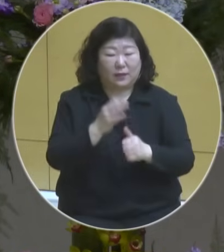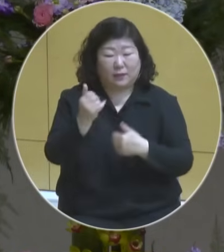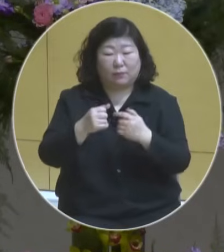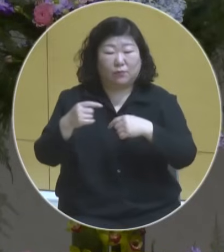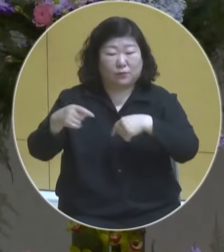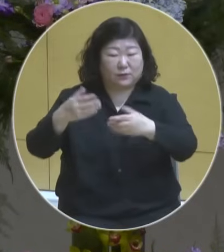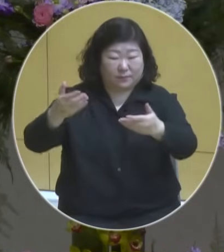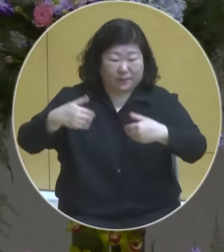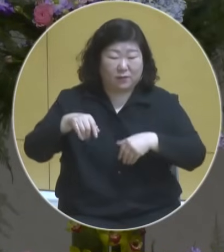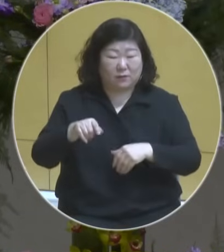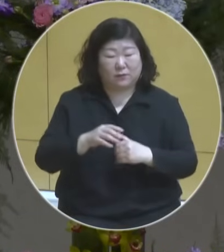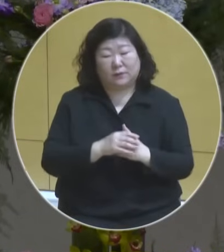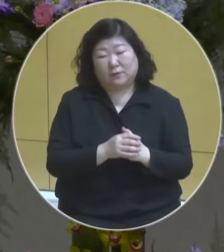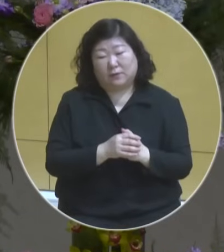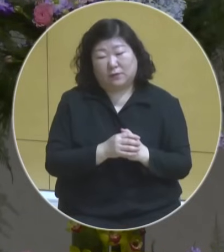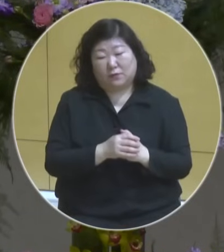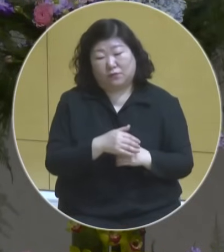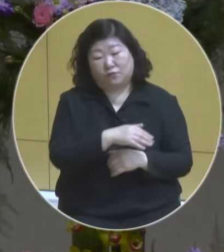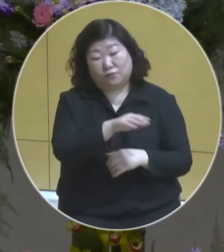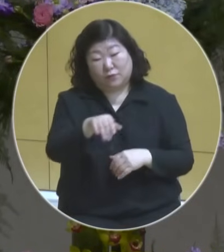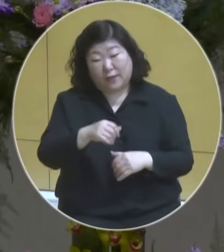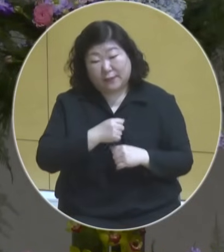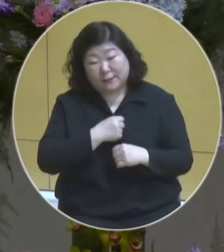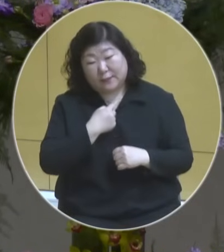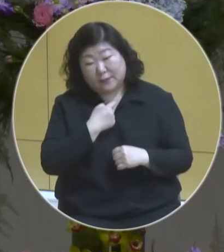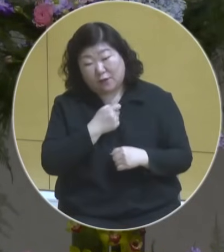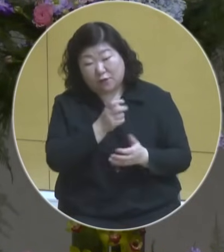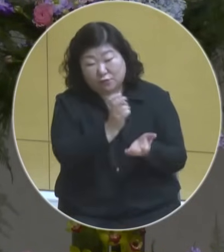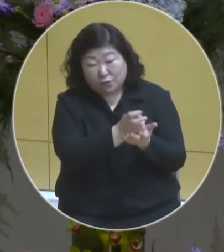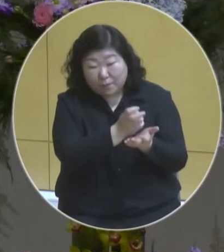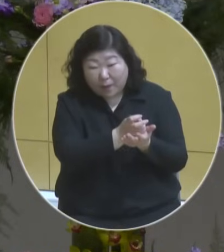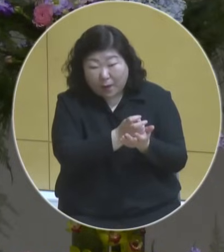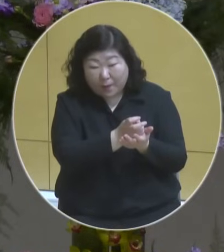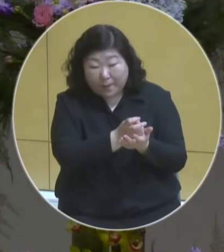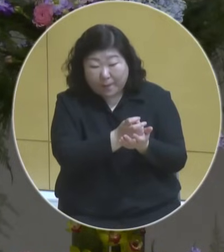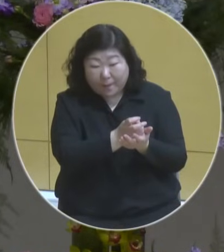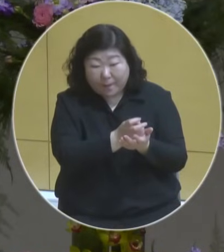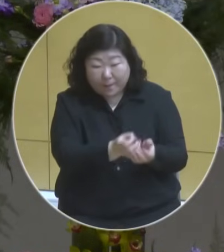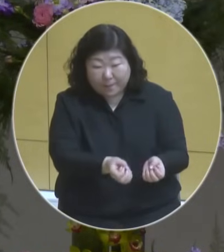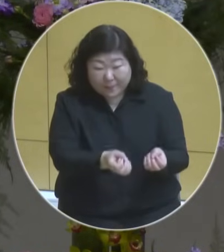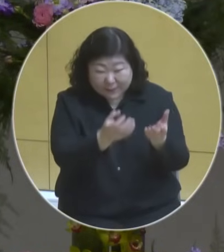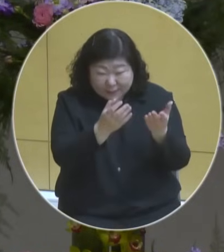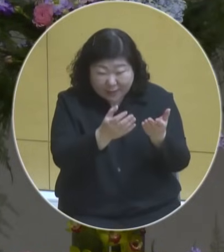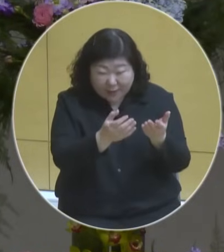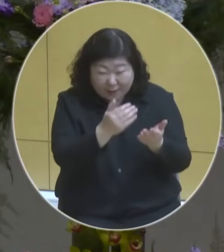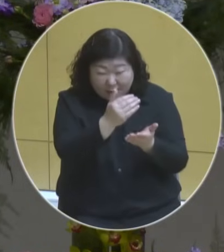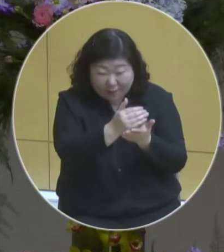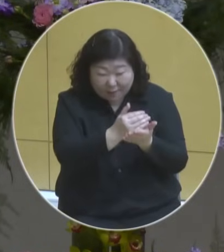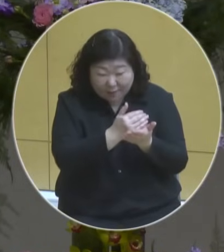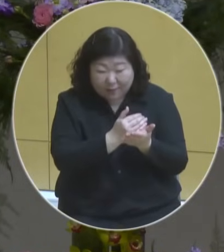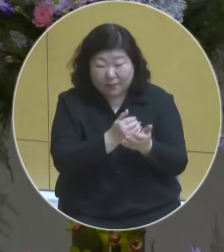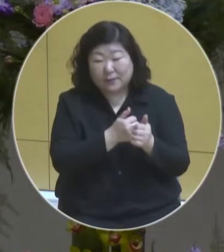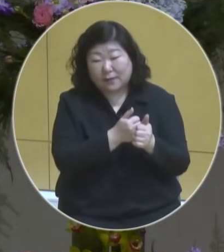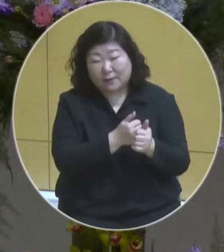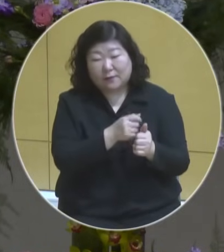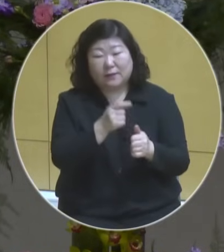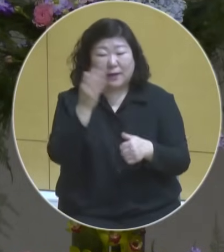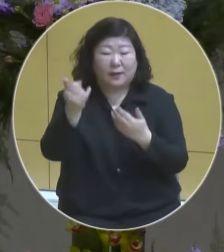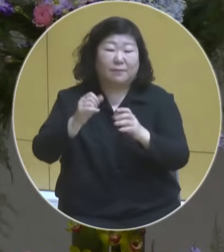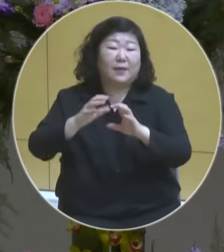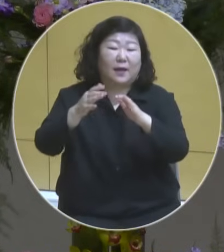거죠 우리가 단지 지키던 율법이나 혹은 의식 같은 것은 하나님 나라의 그림자라는